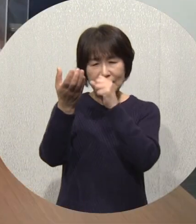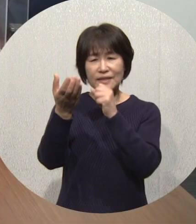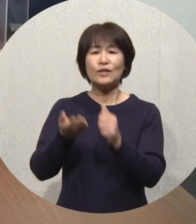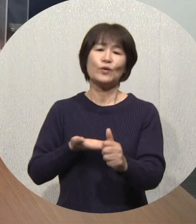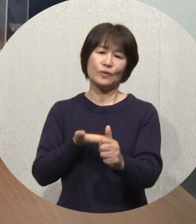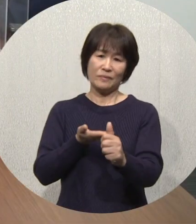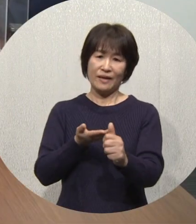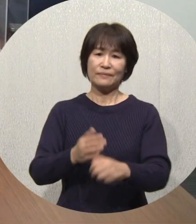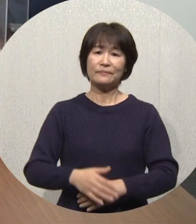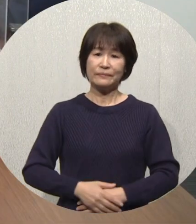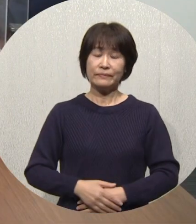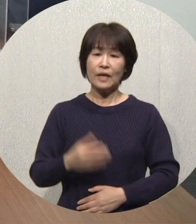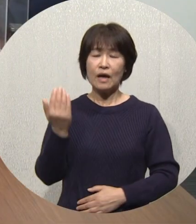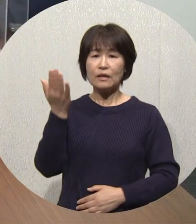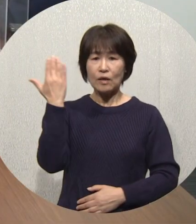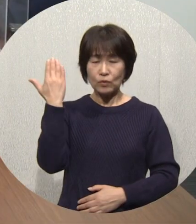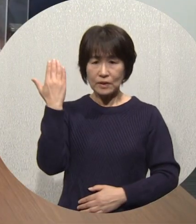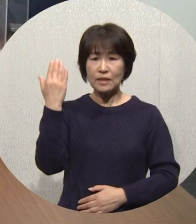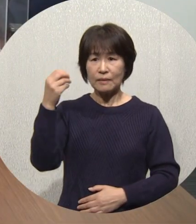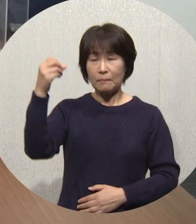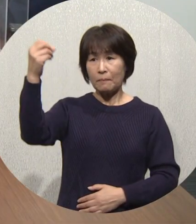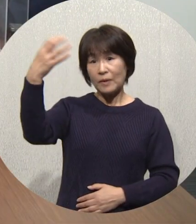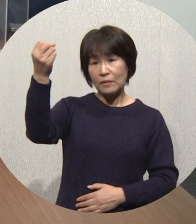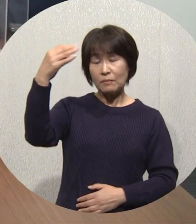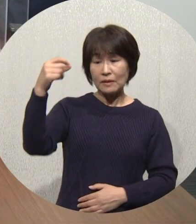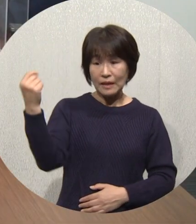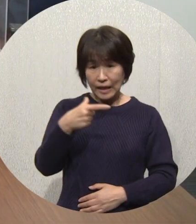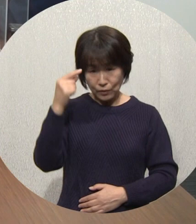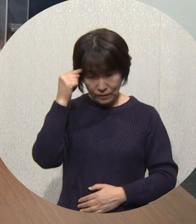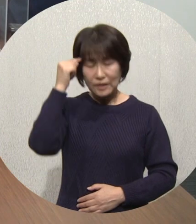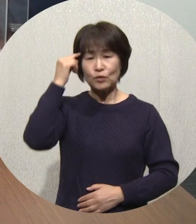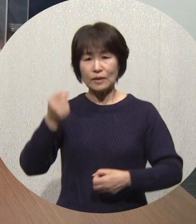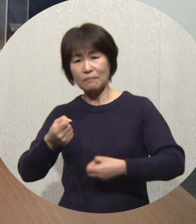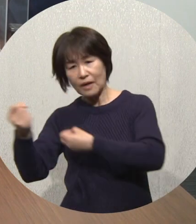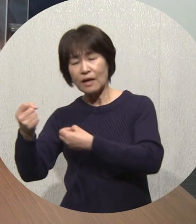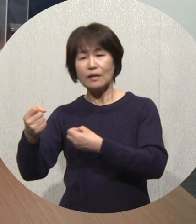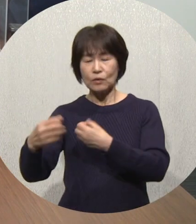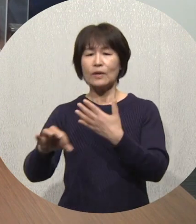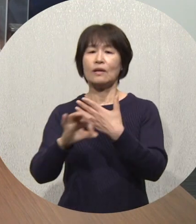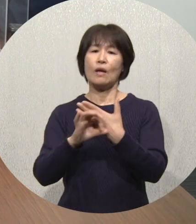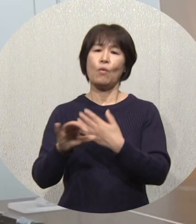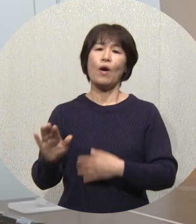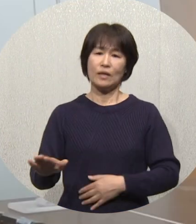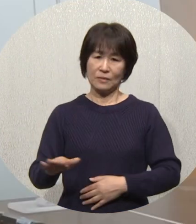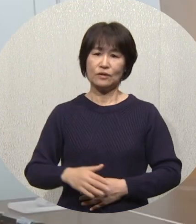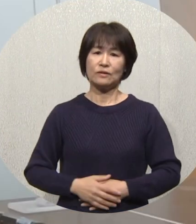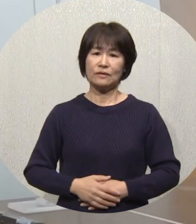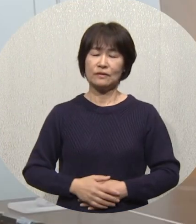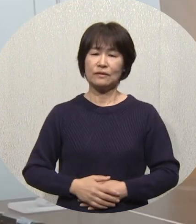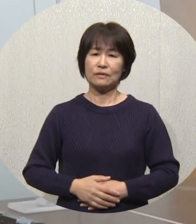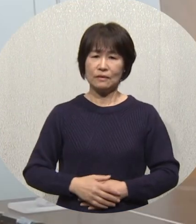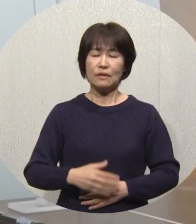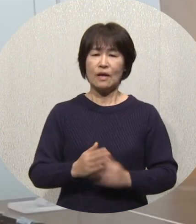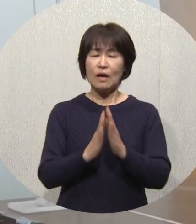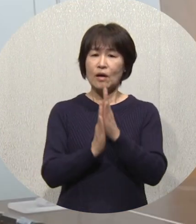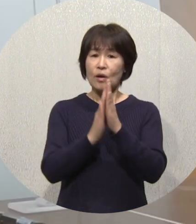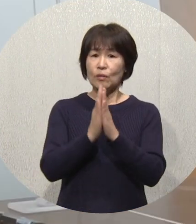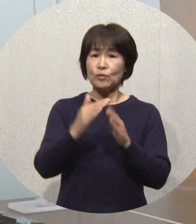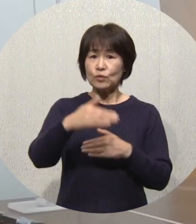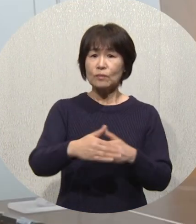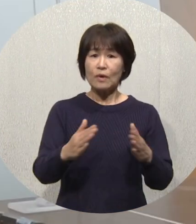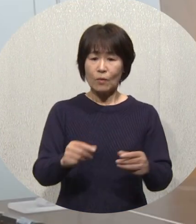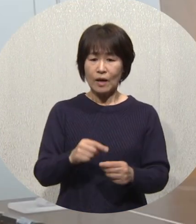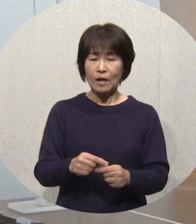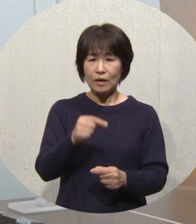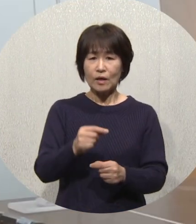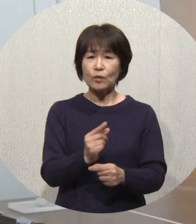。過去にですね、警報器が鳴って素早く避難ができた事例もあります。 仏間はろうそくやお線香